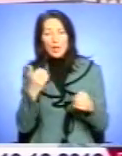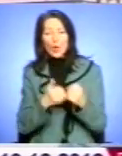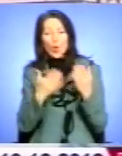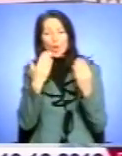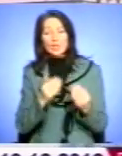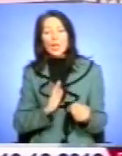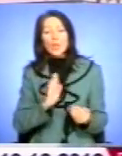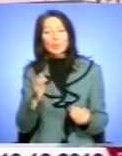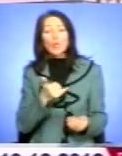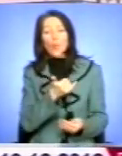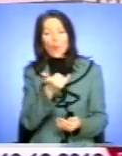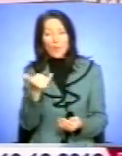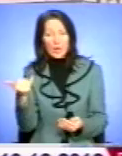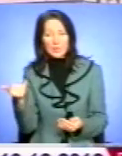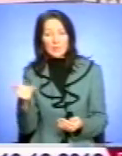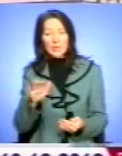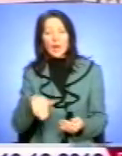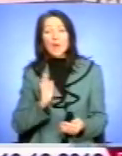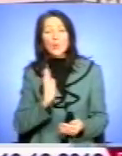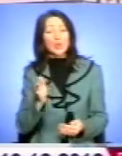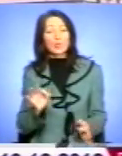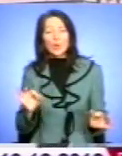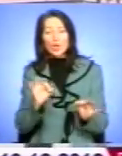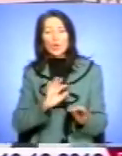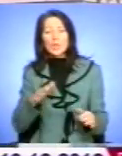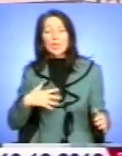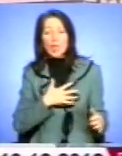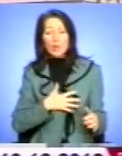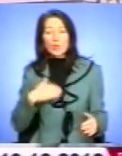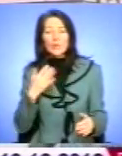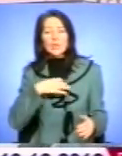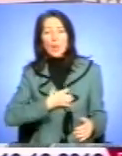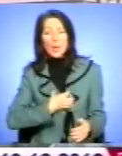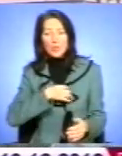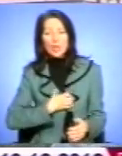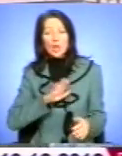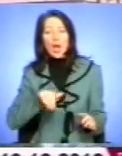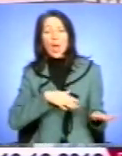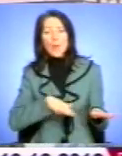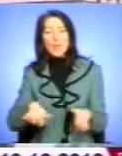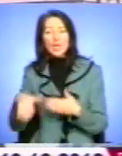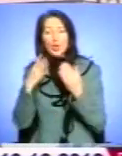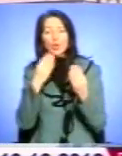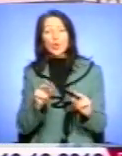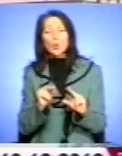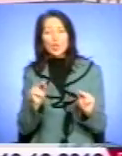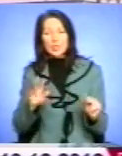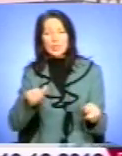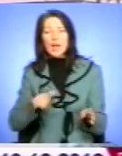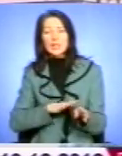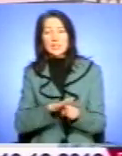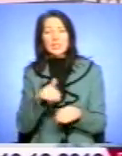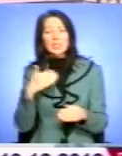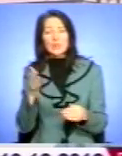вас. Хай майбутньому ніколи не турбують вас печалі, хай минають дні у щастя, хай здійсняться ваші